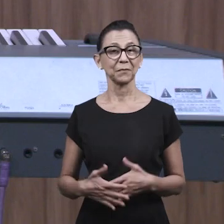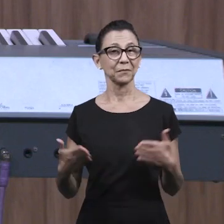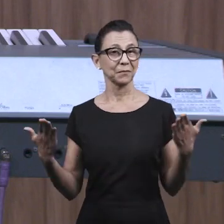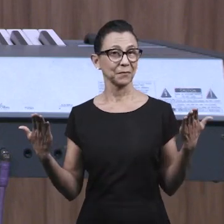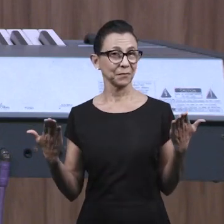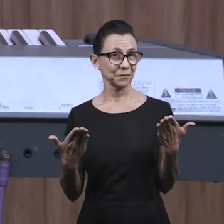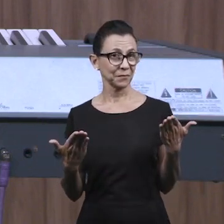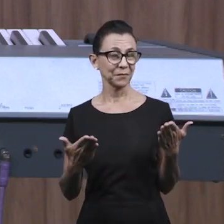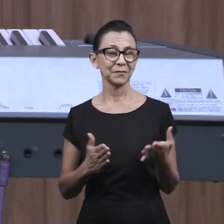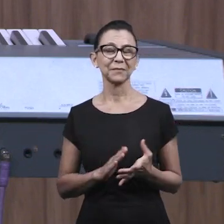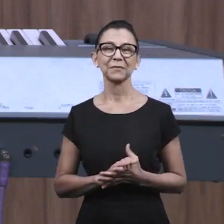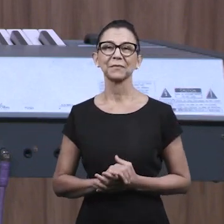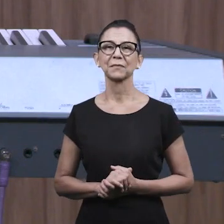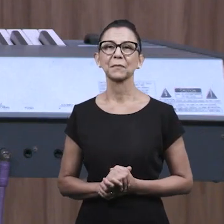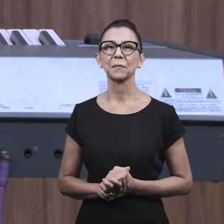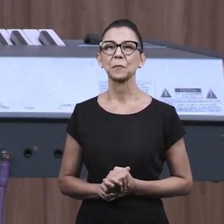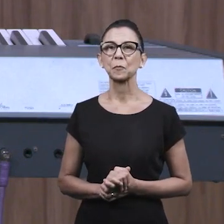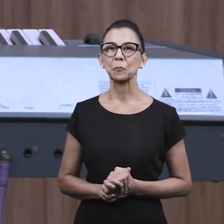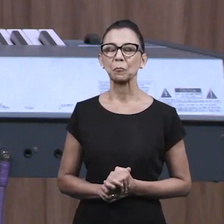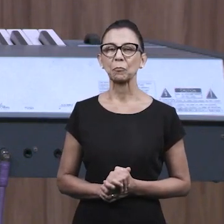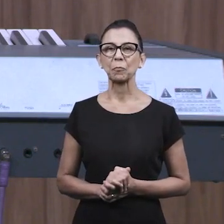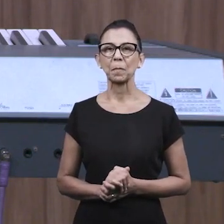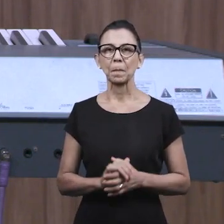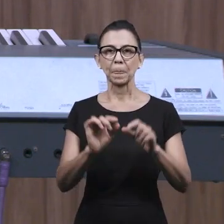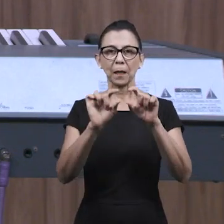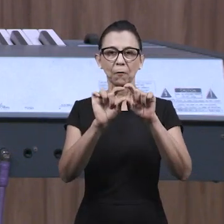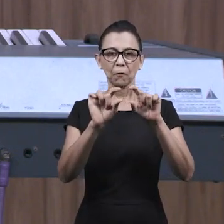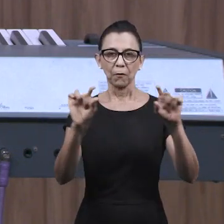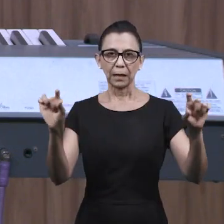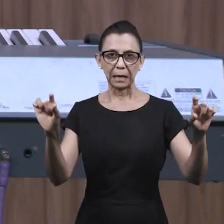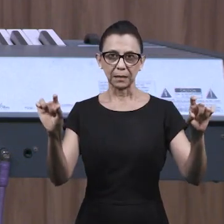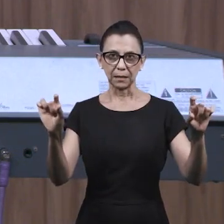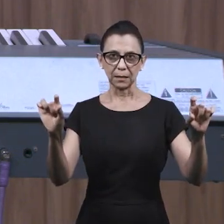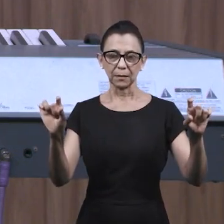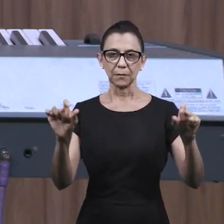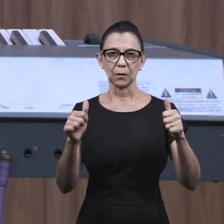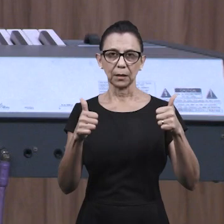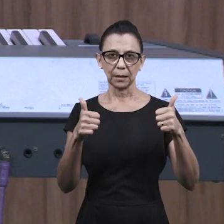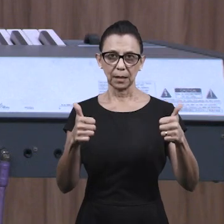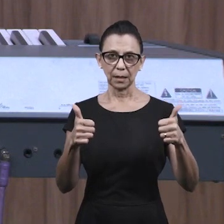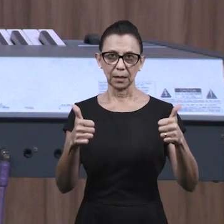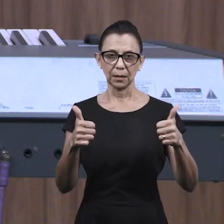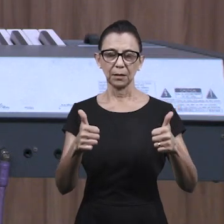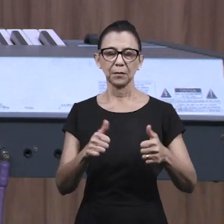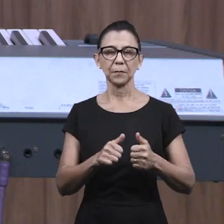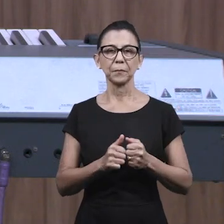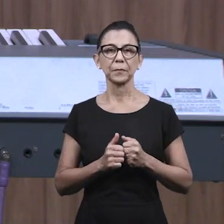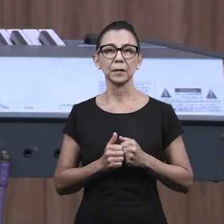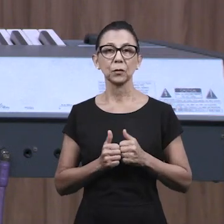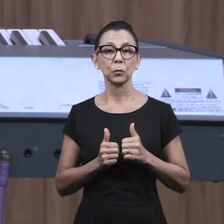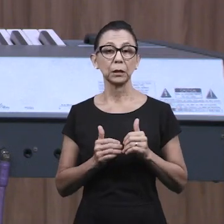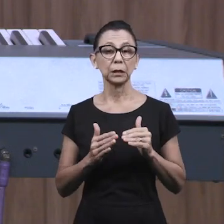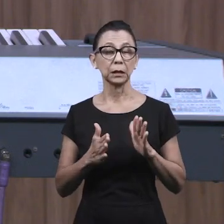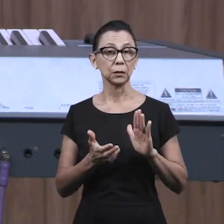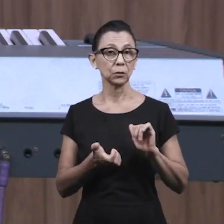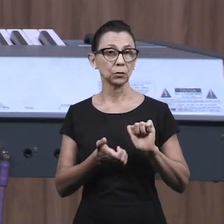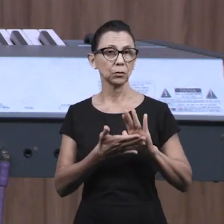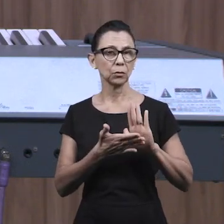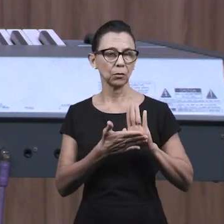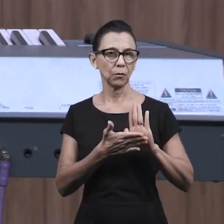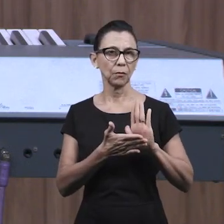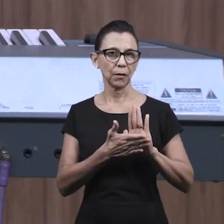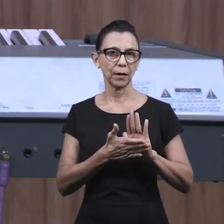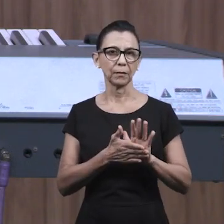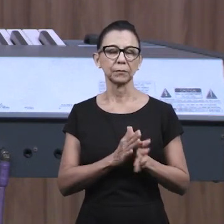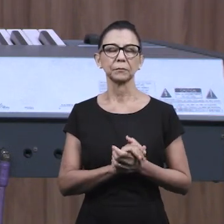Maintenant, nous allons travailler phrase par phrase. Donc, nous allons commencer au début de la louange. Nous allons